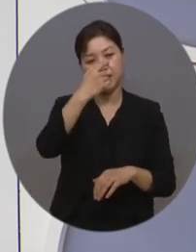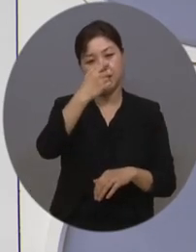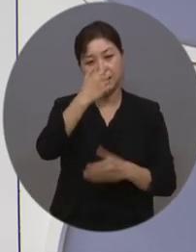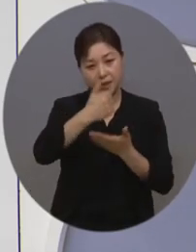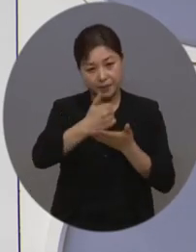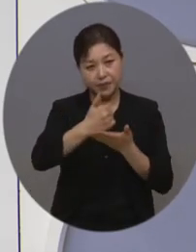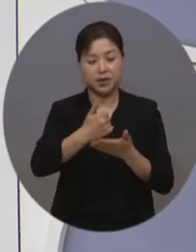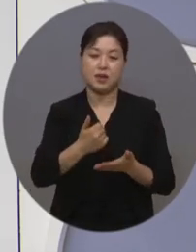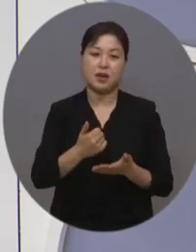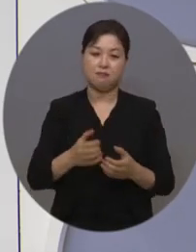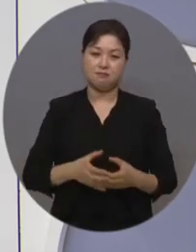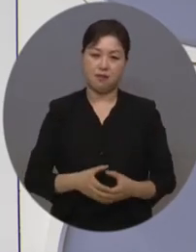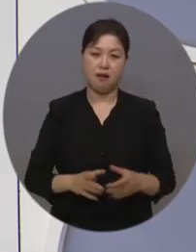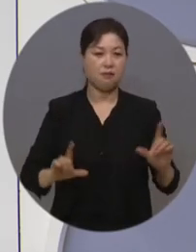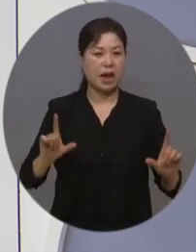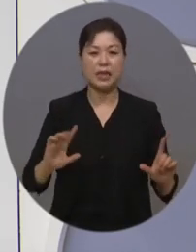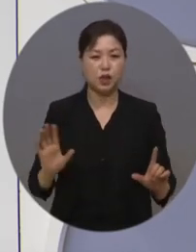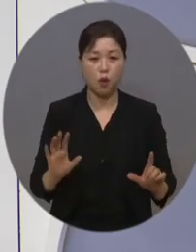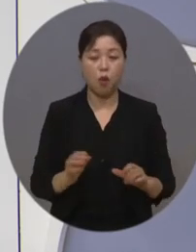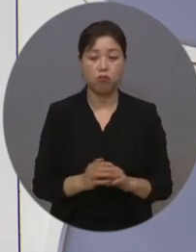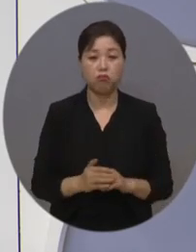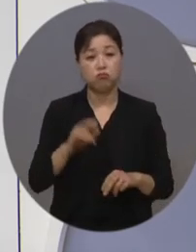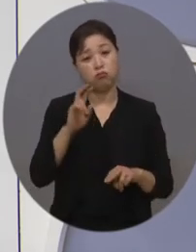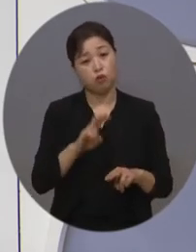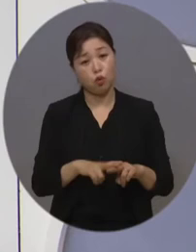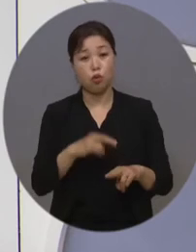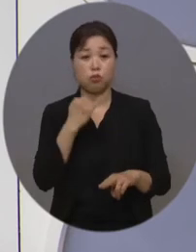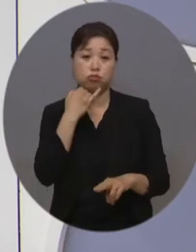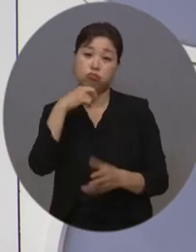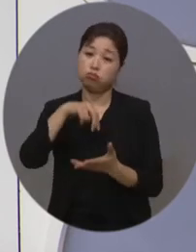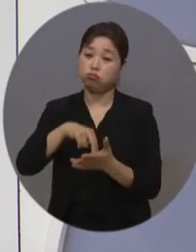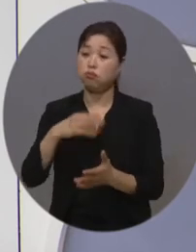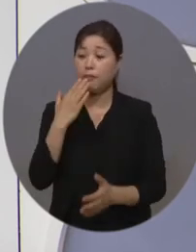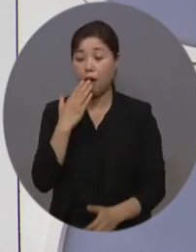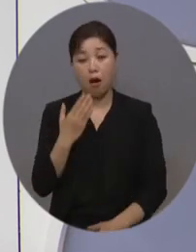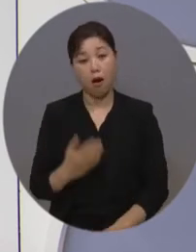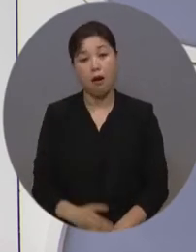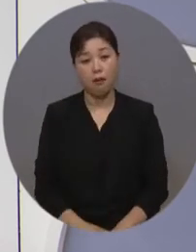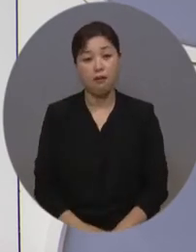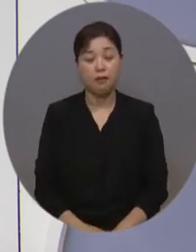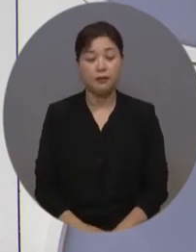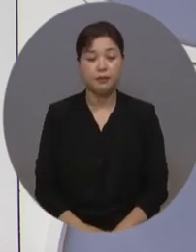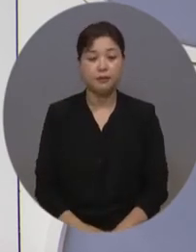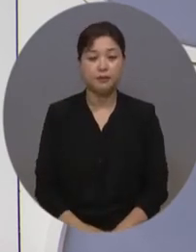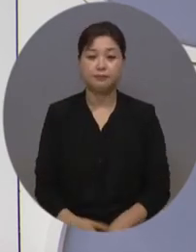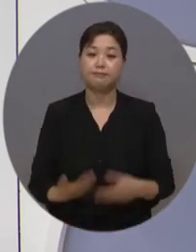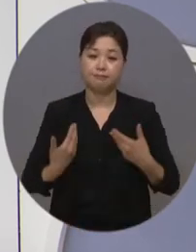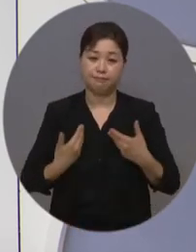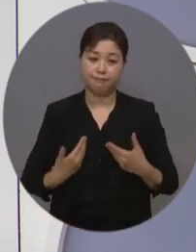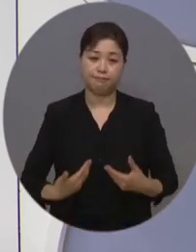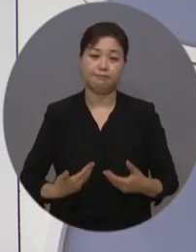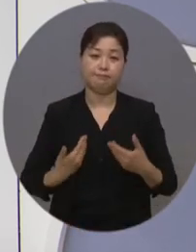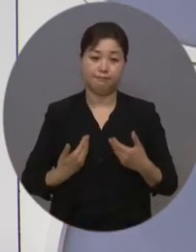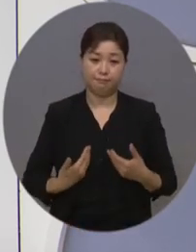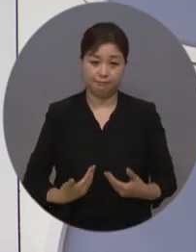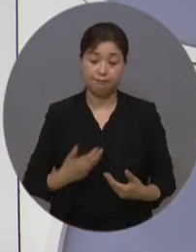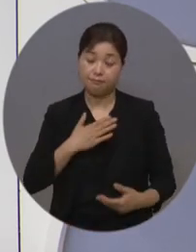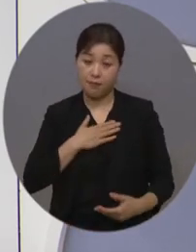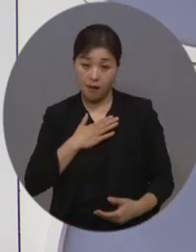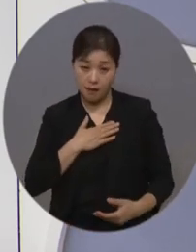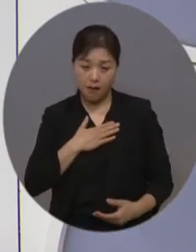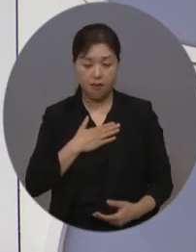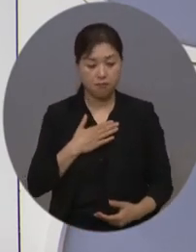그런 자세가 아니라도 뭐 의자에 앉아서 할 수도 있고 서서 할 수도 있고 뭐 그렇습니다. 그러니까 명상은